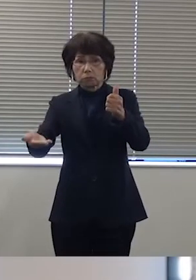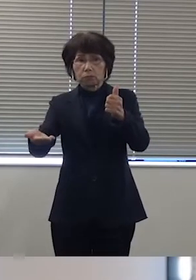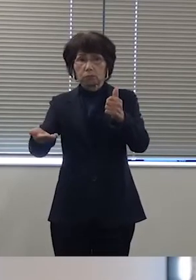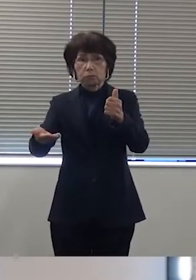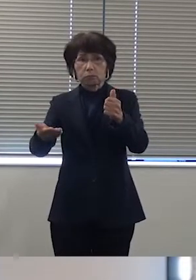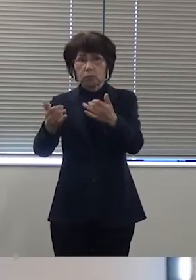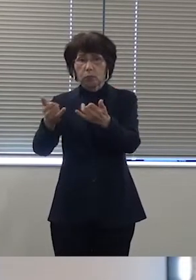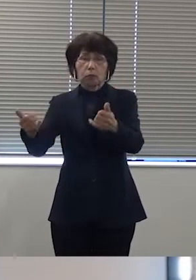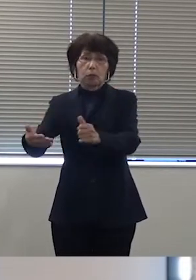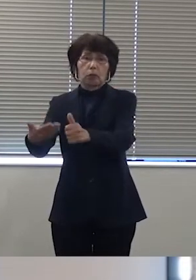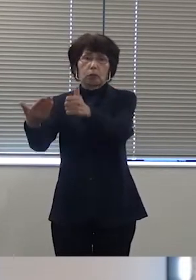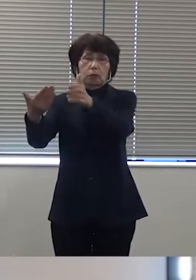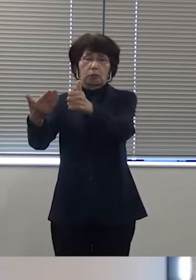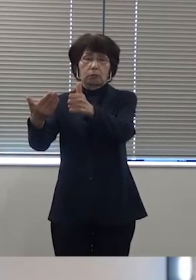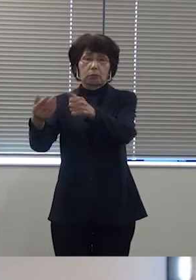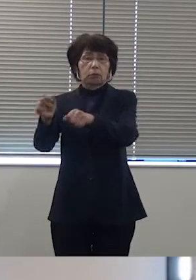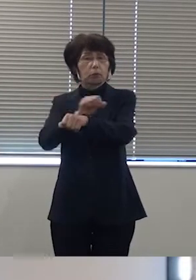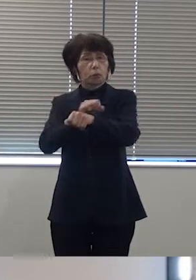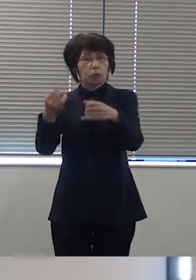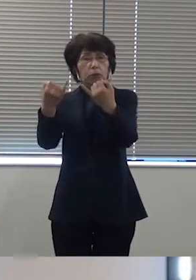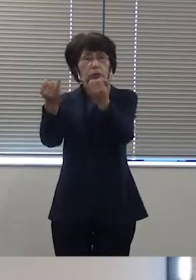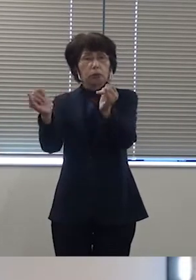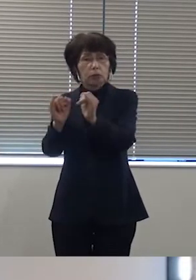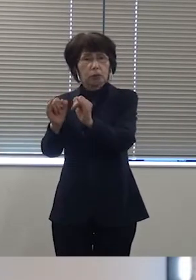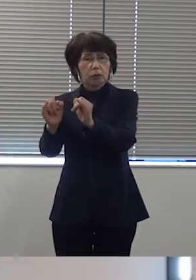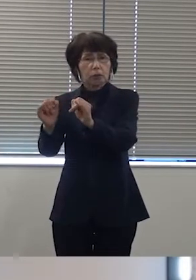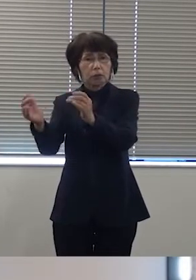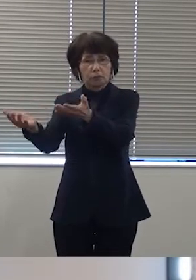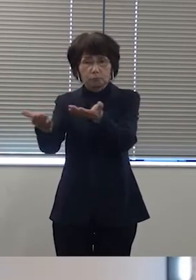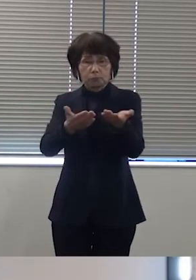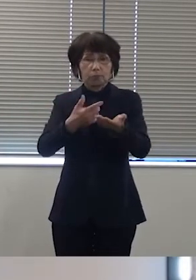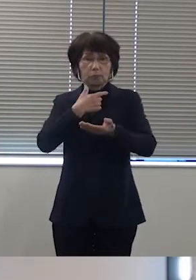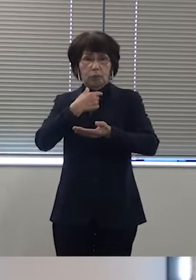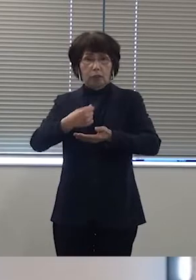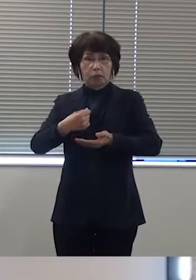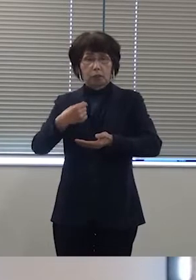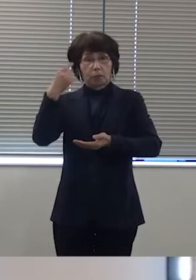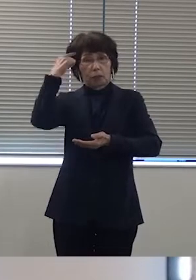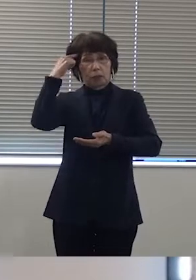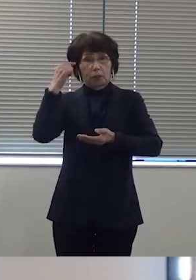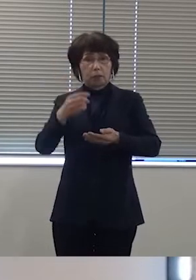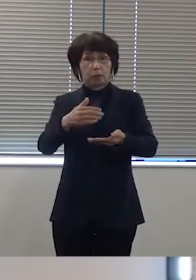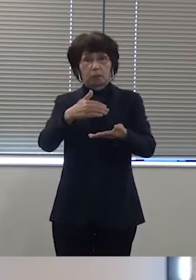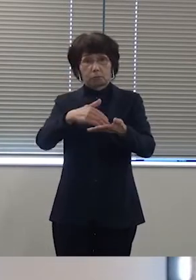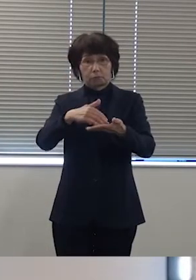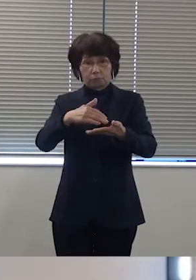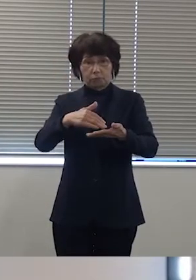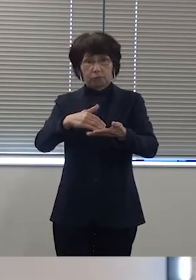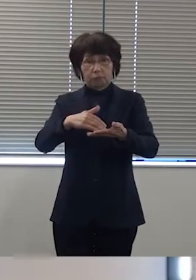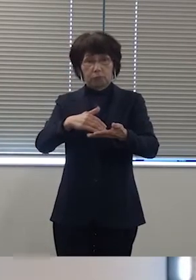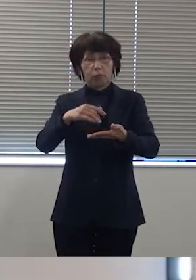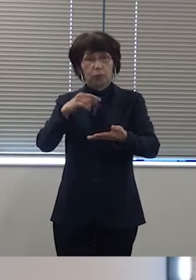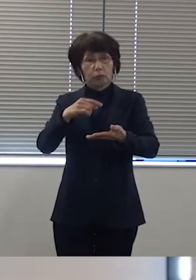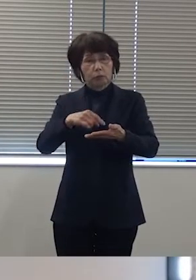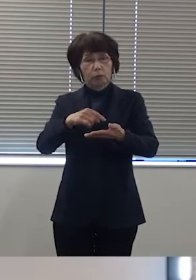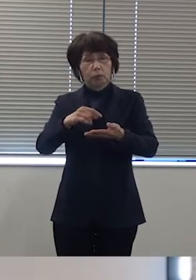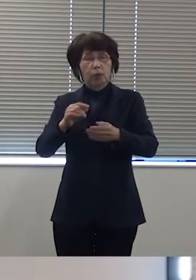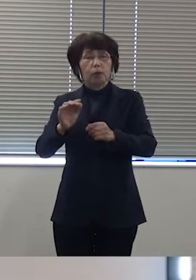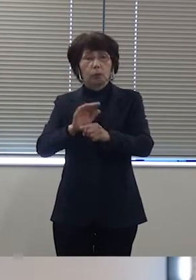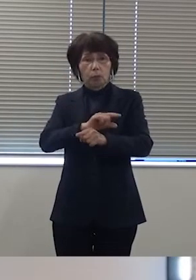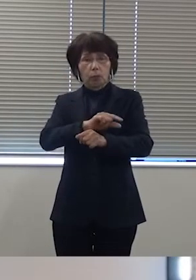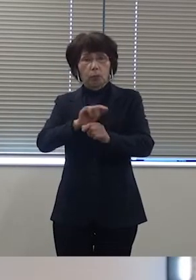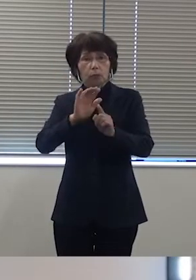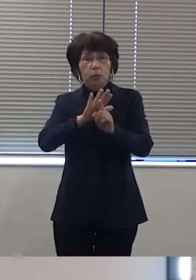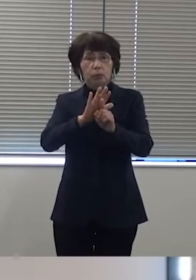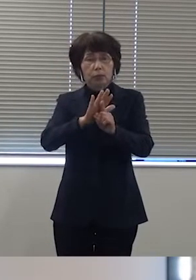ますので、そういう次世代への啓発の事業等の、まあ、事業メニューに対して、まあ、今